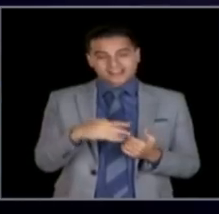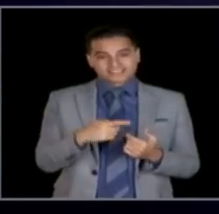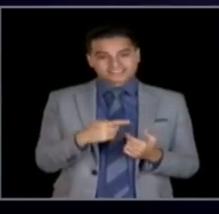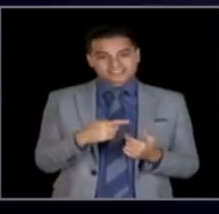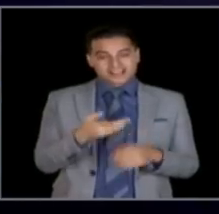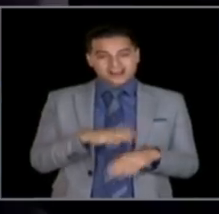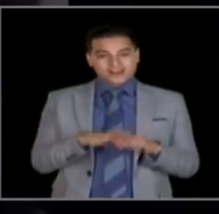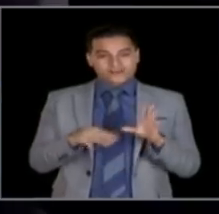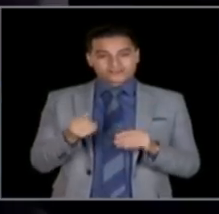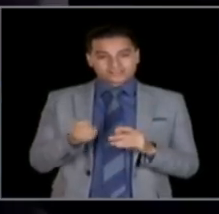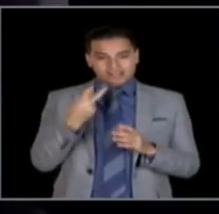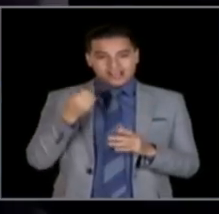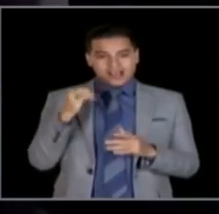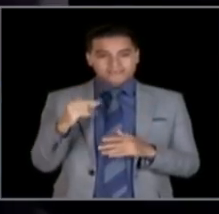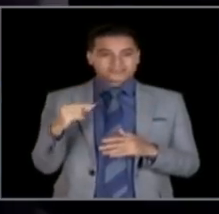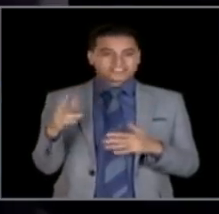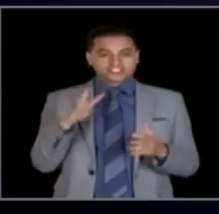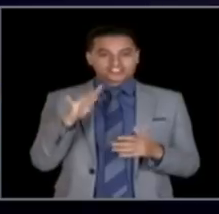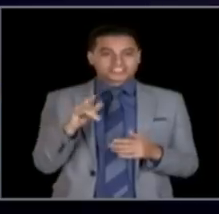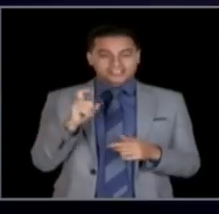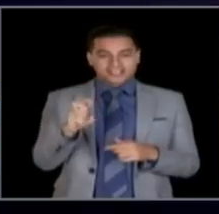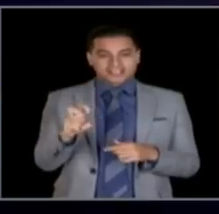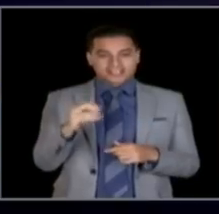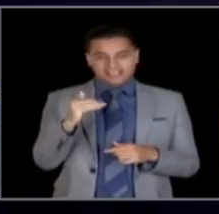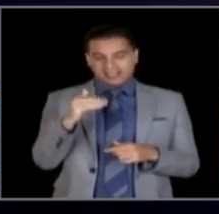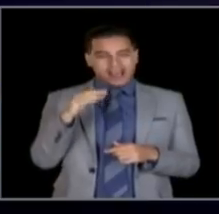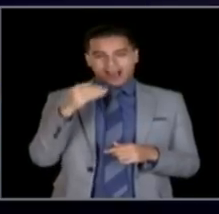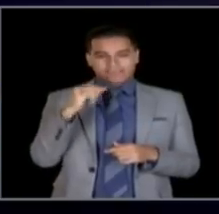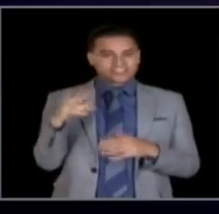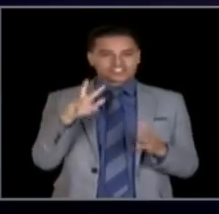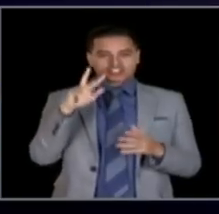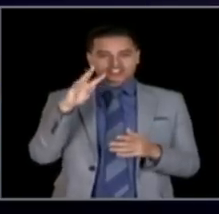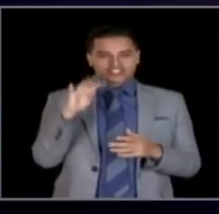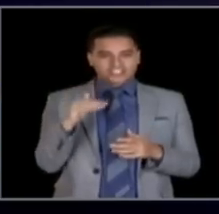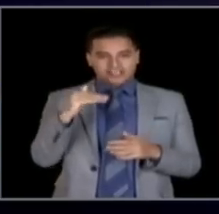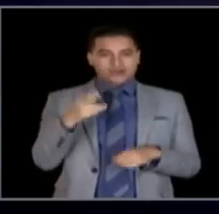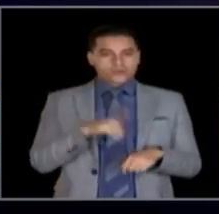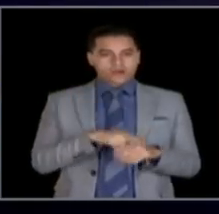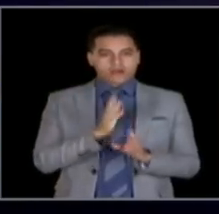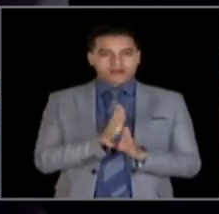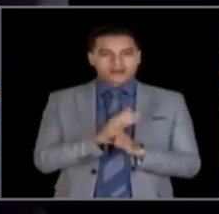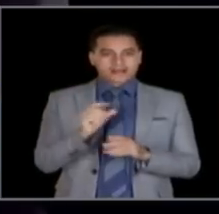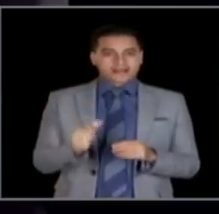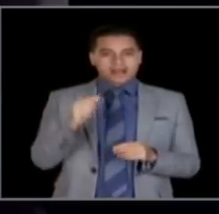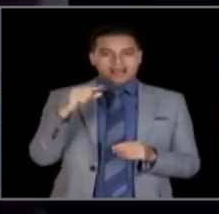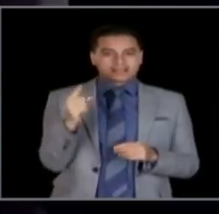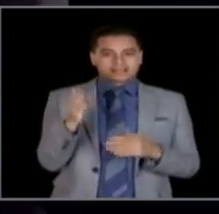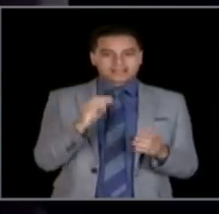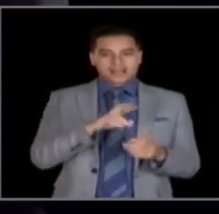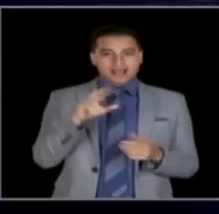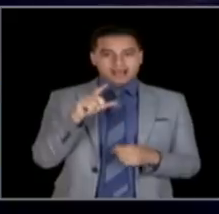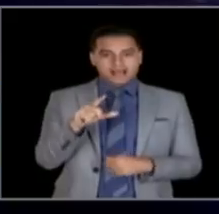عن رواية أحمد الشيخ وسيناريو وحوار بشير الديك وإخراج نادر جلال. ثانية